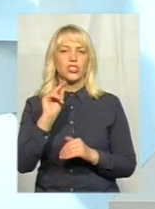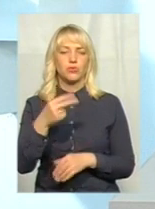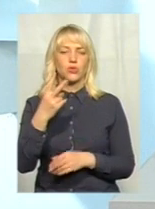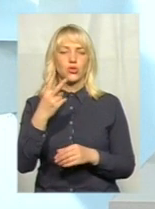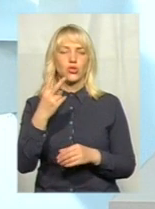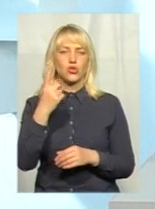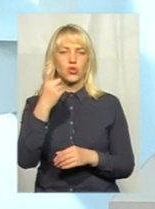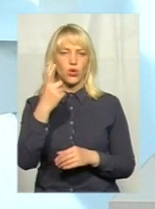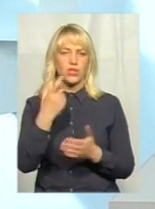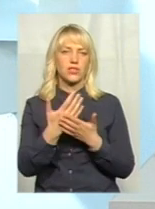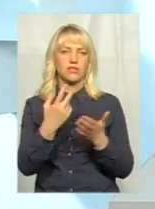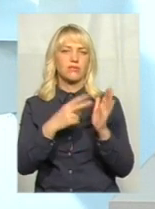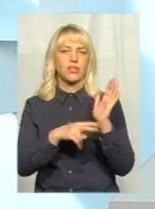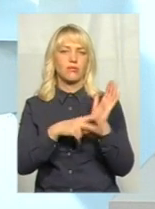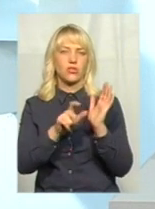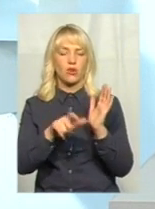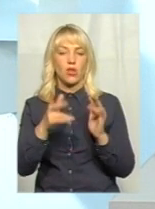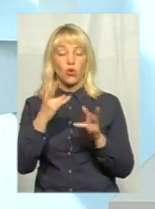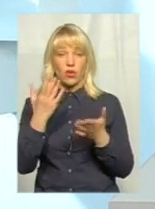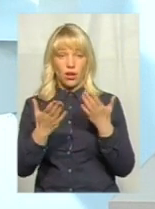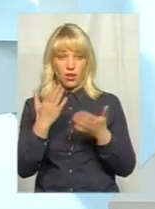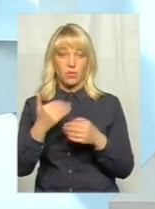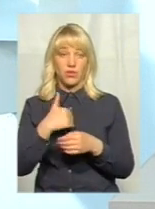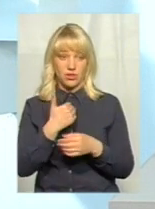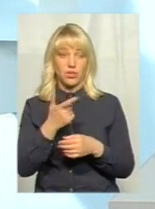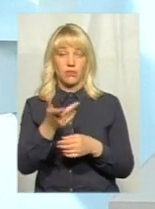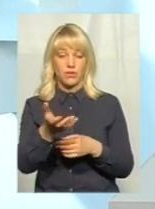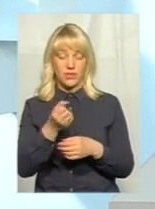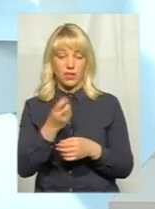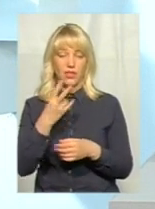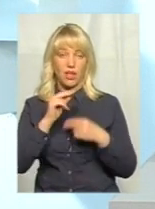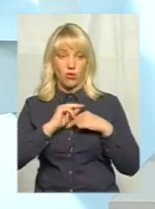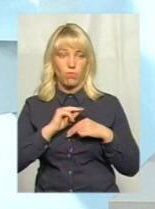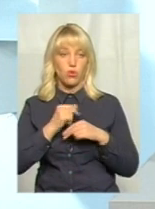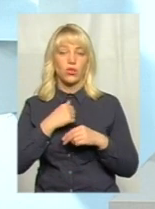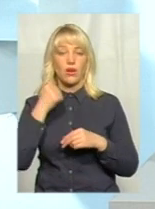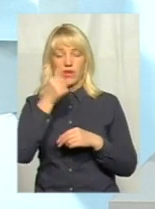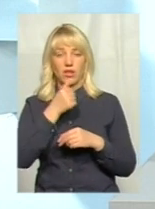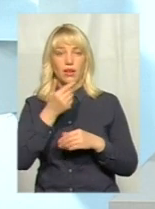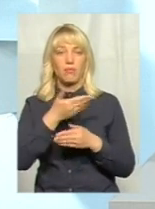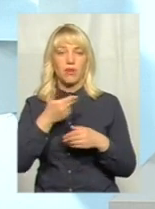Але якби роботодавець їх захотів взяти на роботу, ми б рік могли б йому компенсувати заробітну плату і